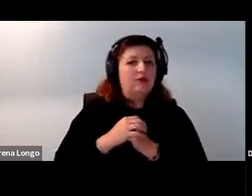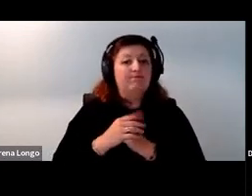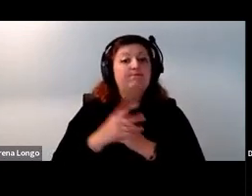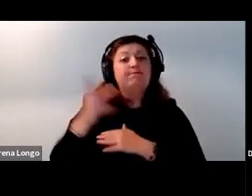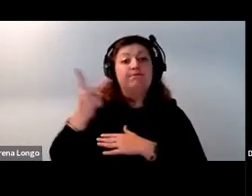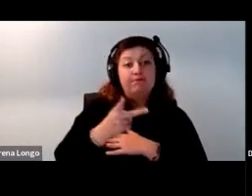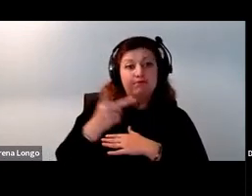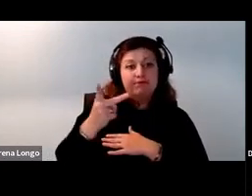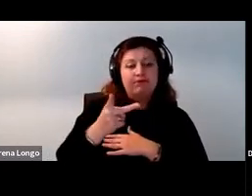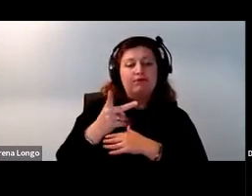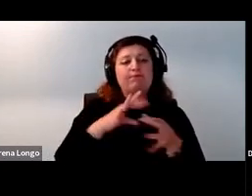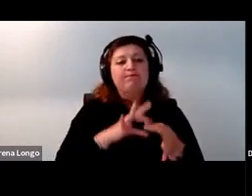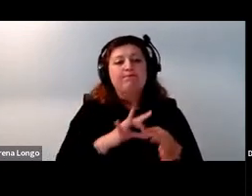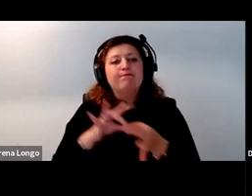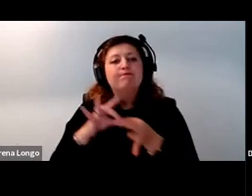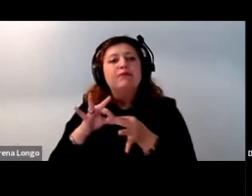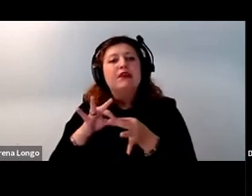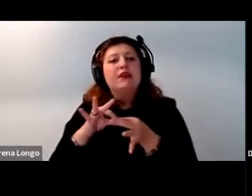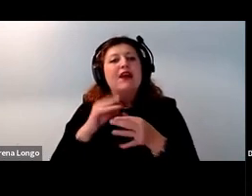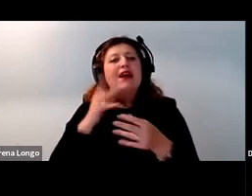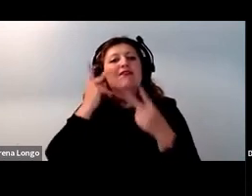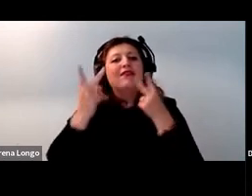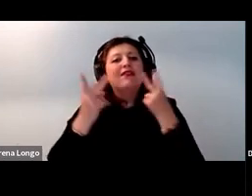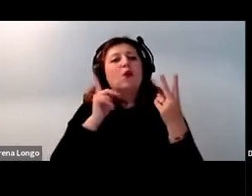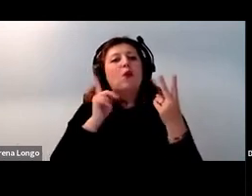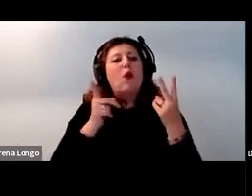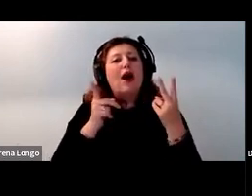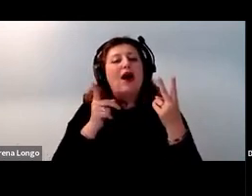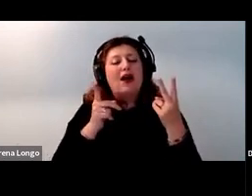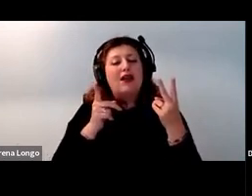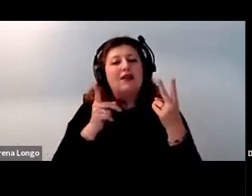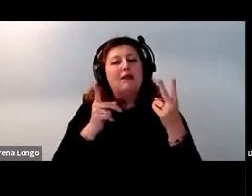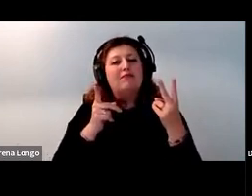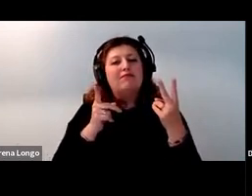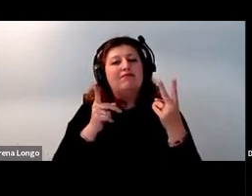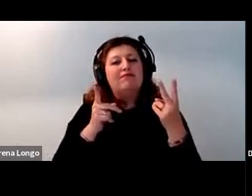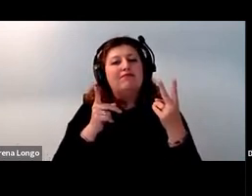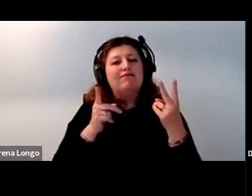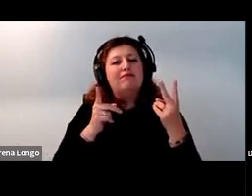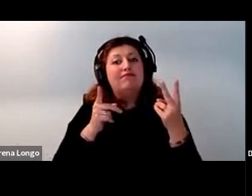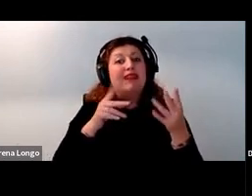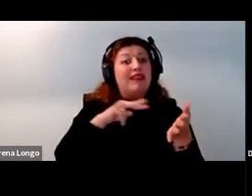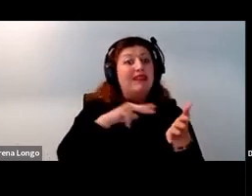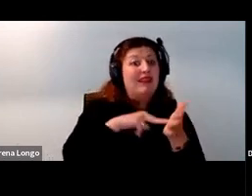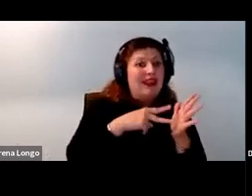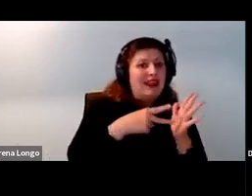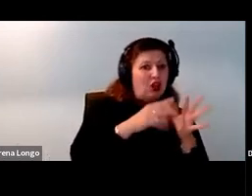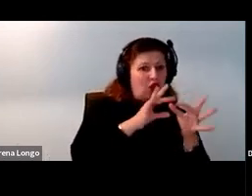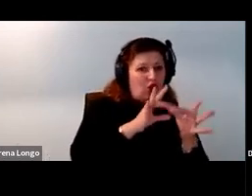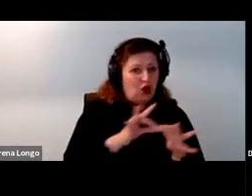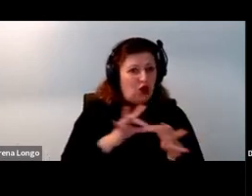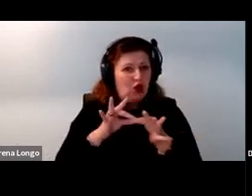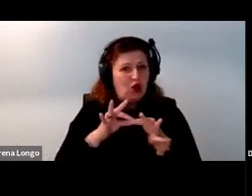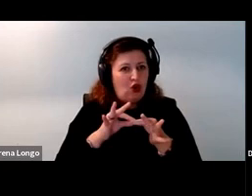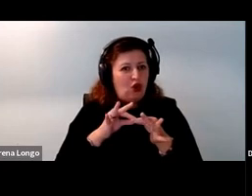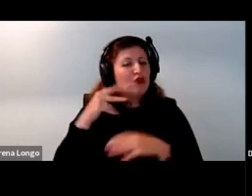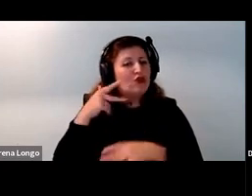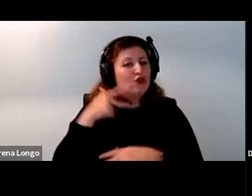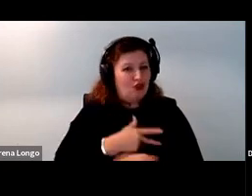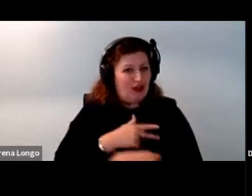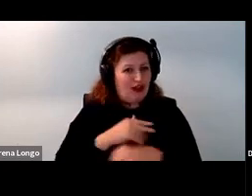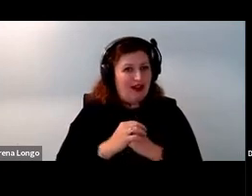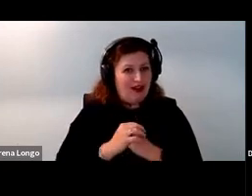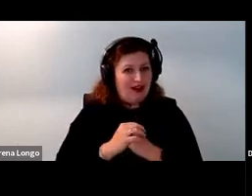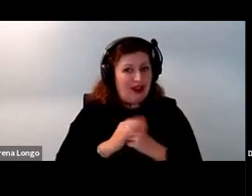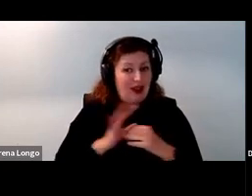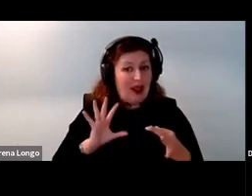L'aspetto che coniuga la parte tecnica con il sociale, questo stanno in enunciati di